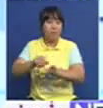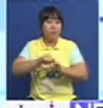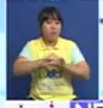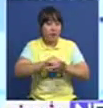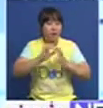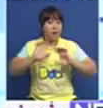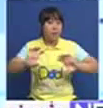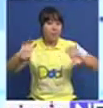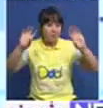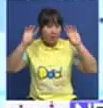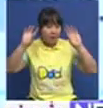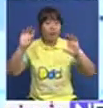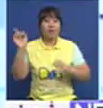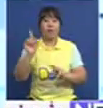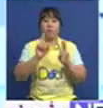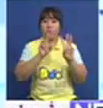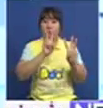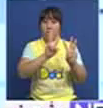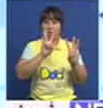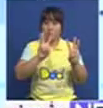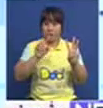ของรัฐก็คือ